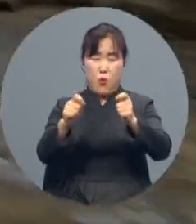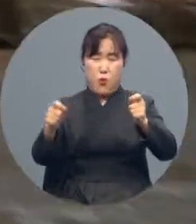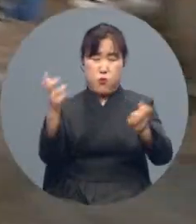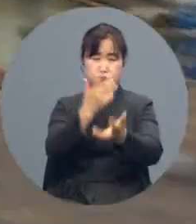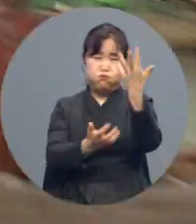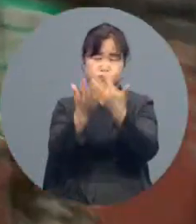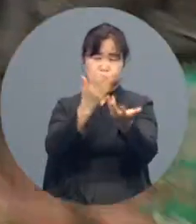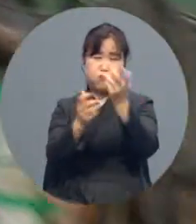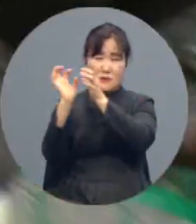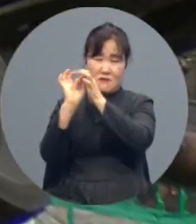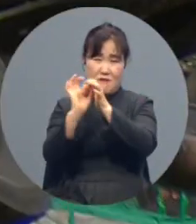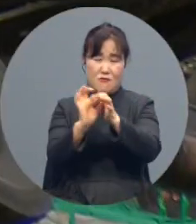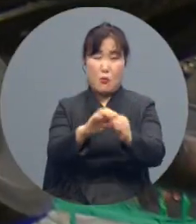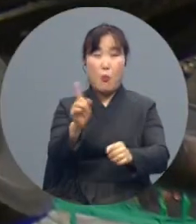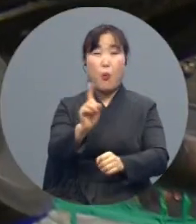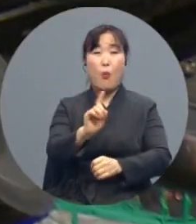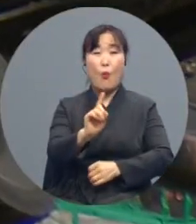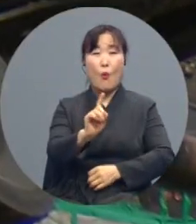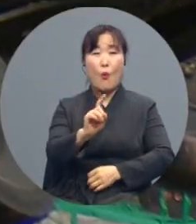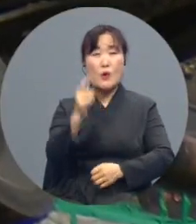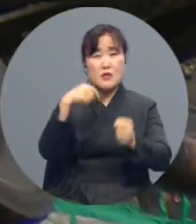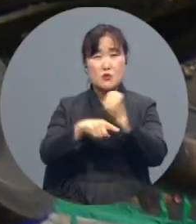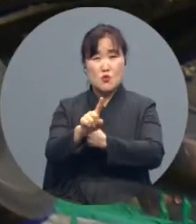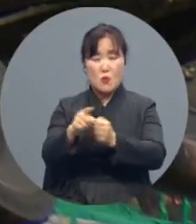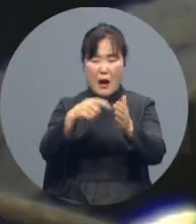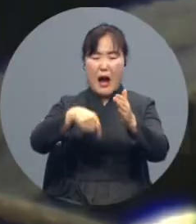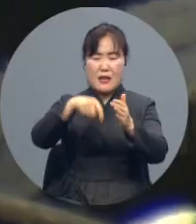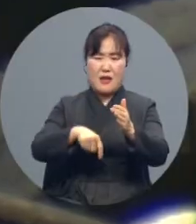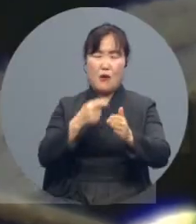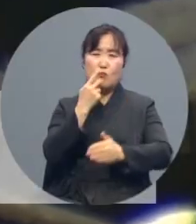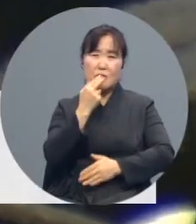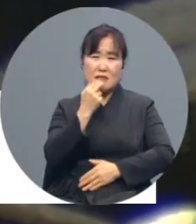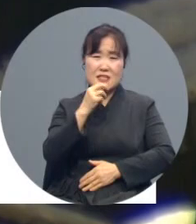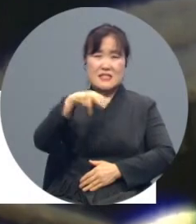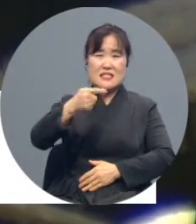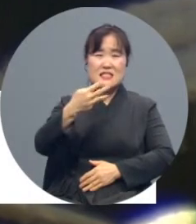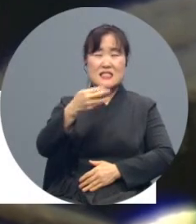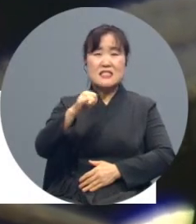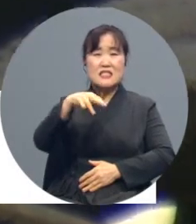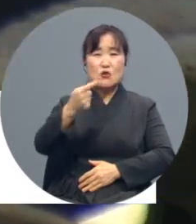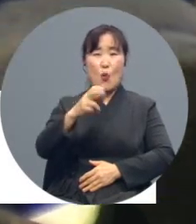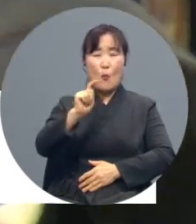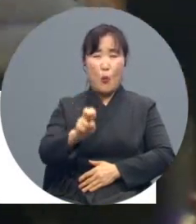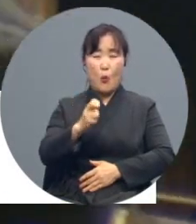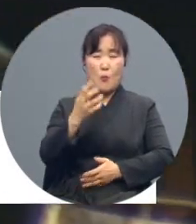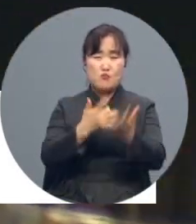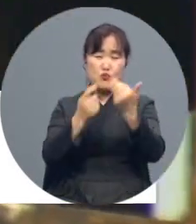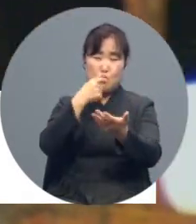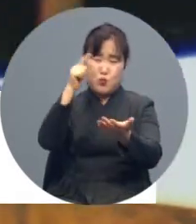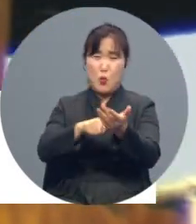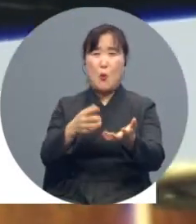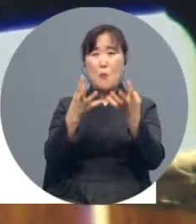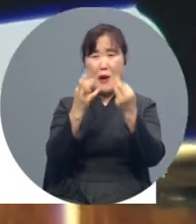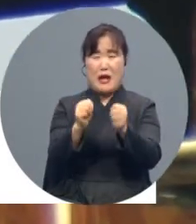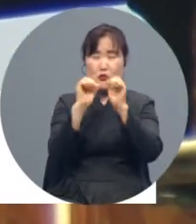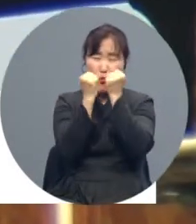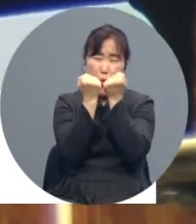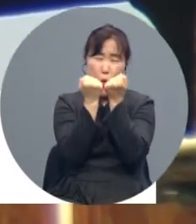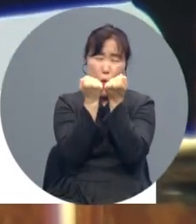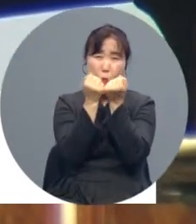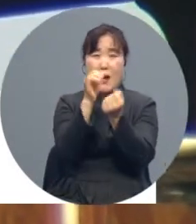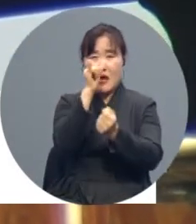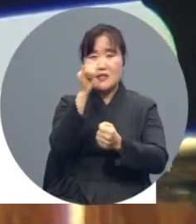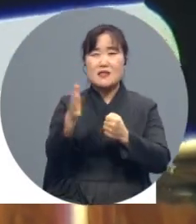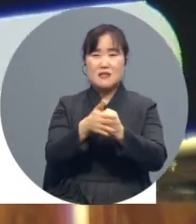시간 화재가 지속된 이유가 뭘까? 내부에 플라스틱과 스티로폼 등 가연성 물질이 많았고 좁고